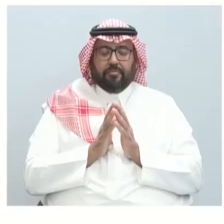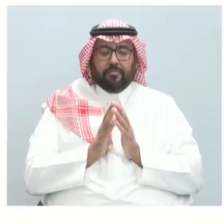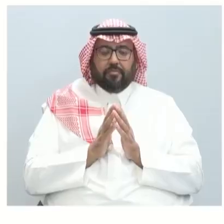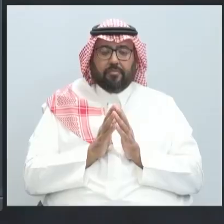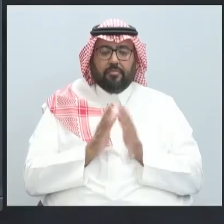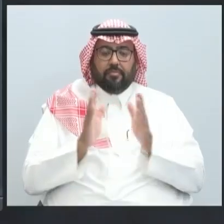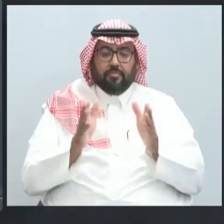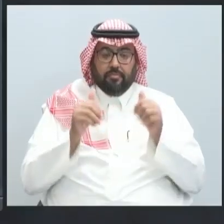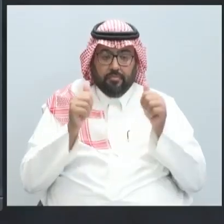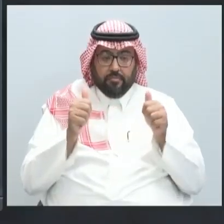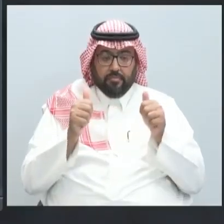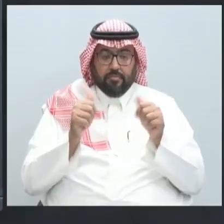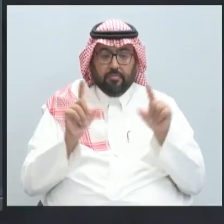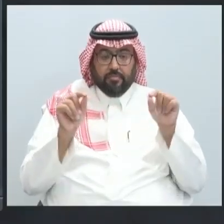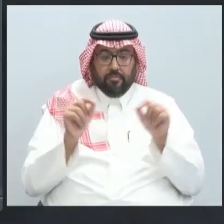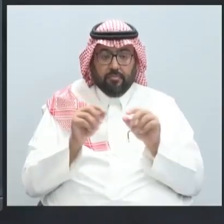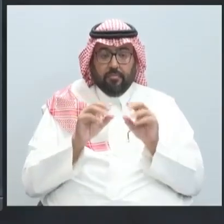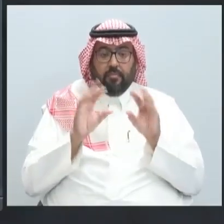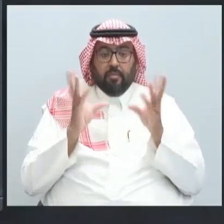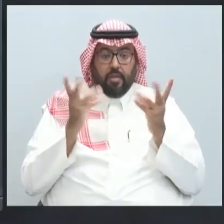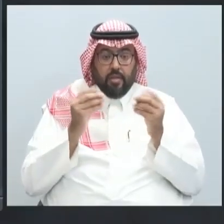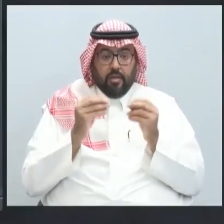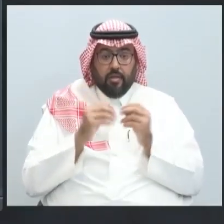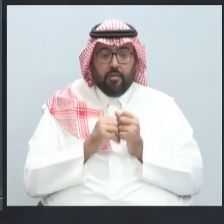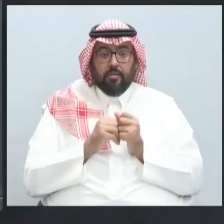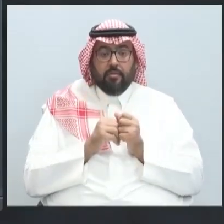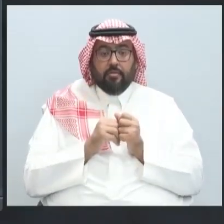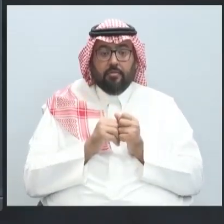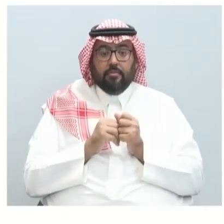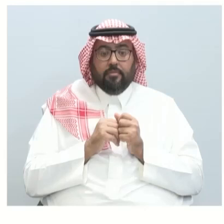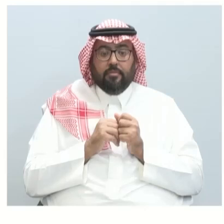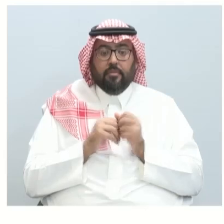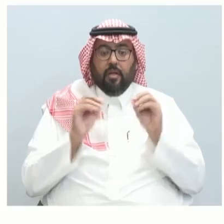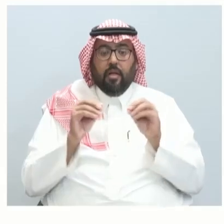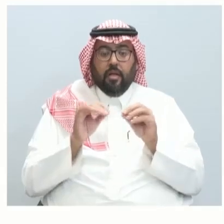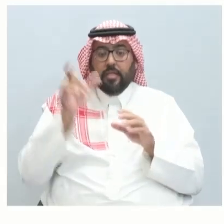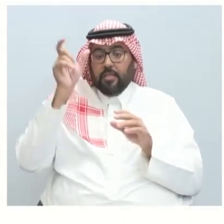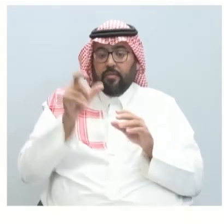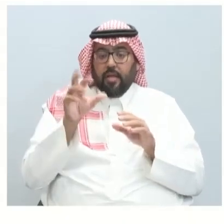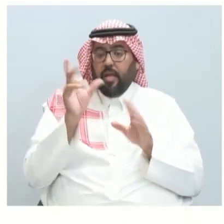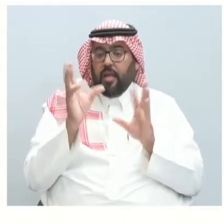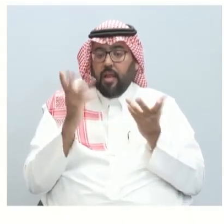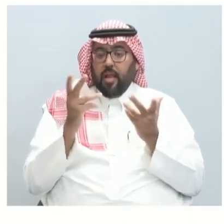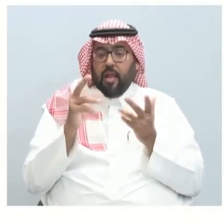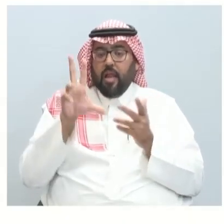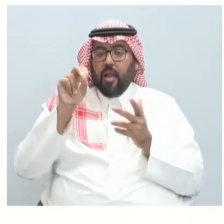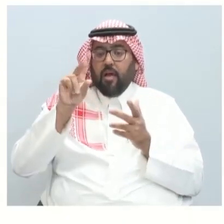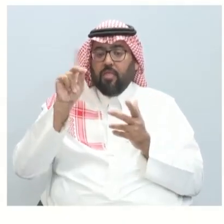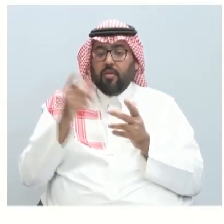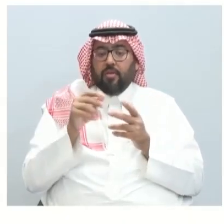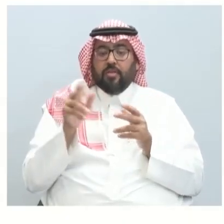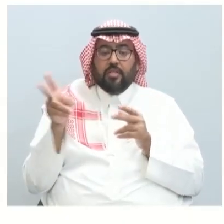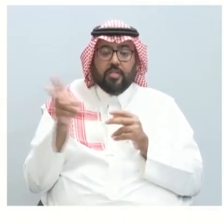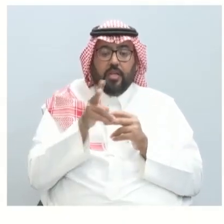هاي مبدعين هل استطعتم بارك الله فيكم اذا نصرف العلاقه نستطيع ان نقول ان القطر